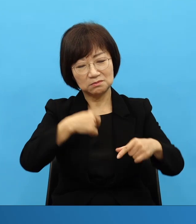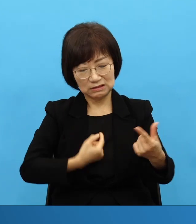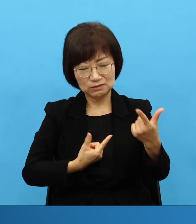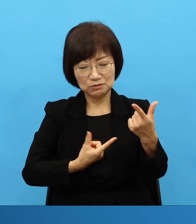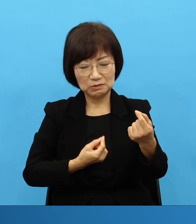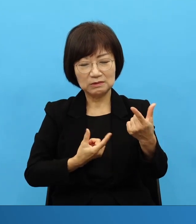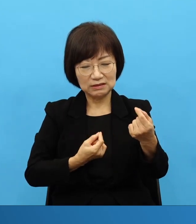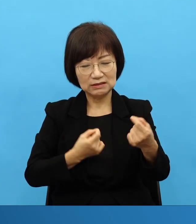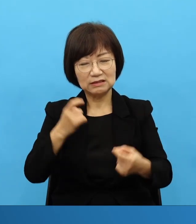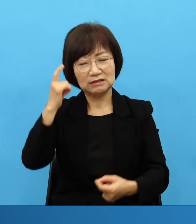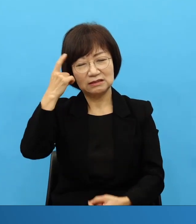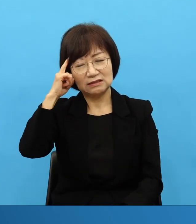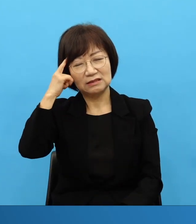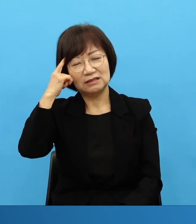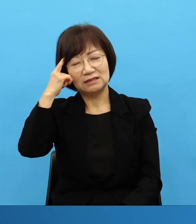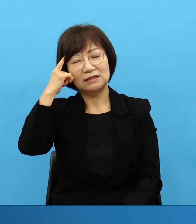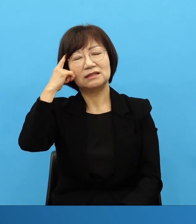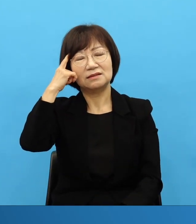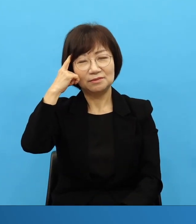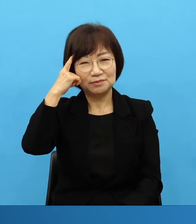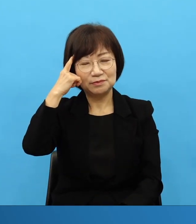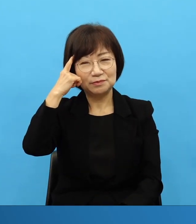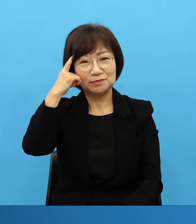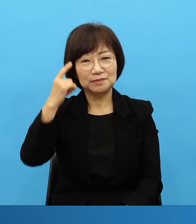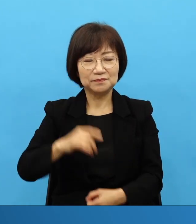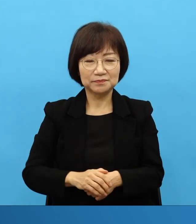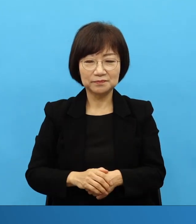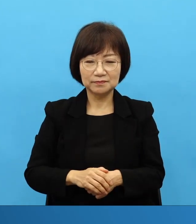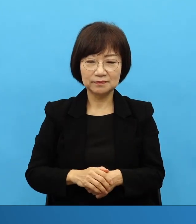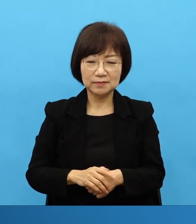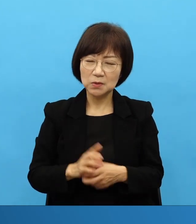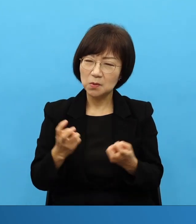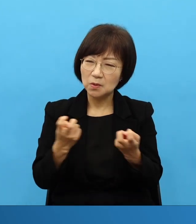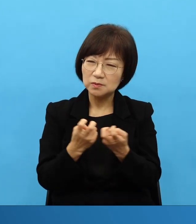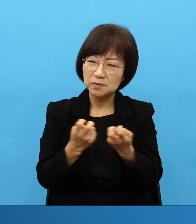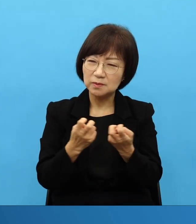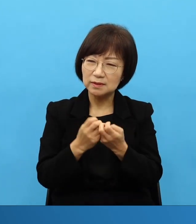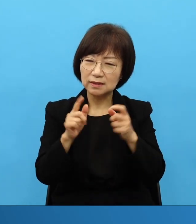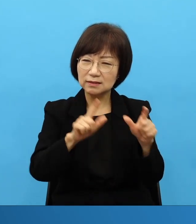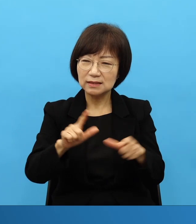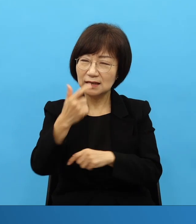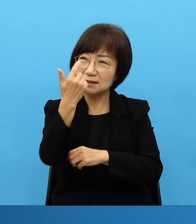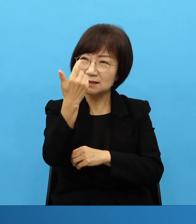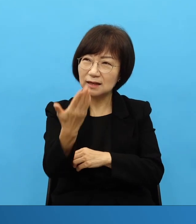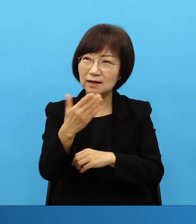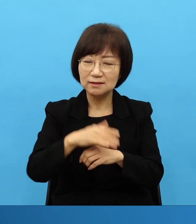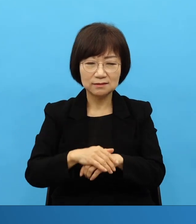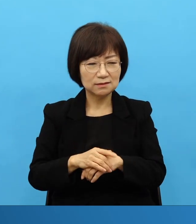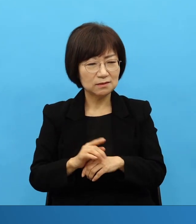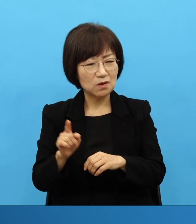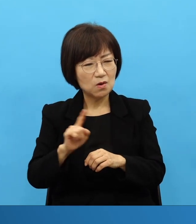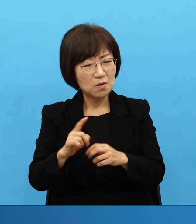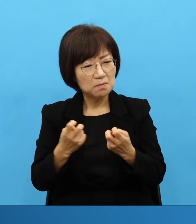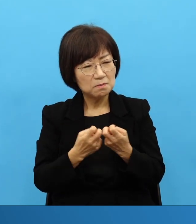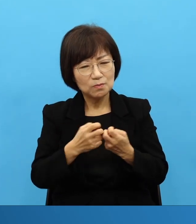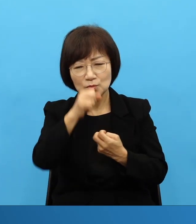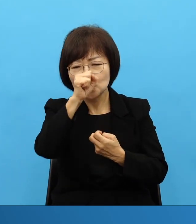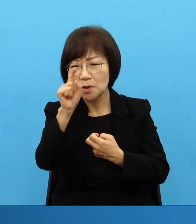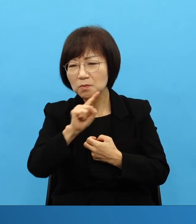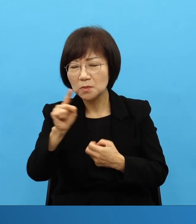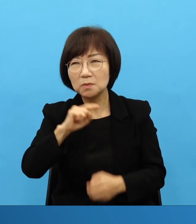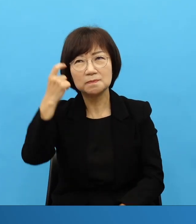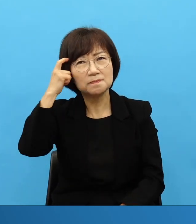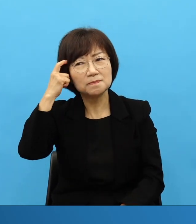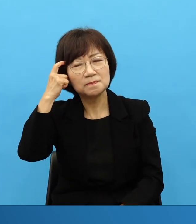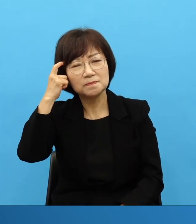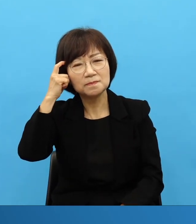honestly 똑같았어요. realized. I was living my life exactly 어떻게 the 살아야 same. 된다, 어떻게 해야 된다, 뭐 이런 거죠. Oh, you should live like this. You should act this way and do this.